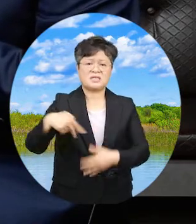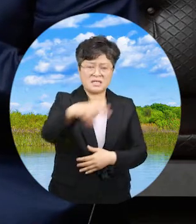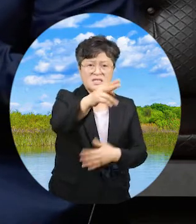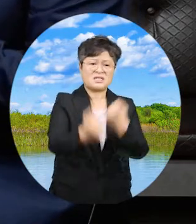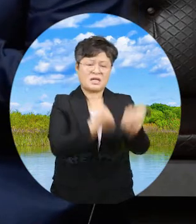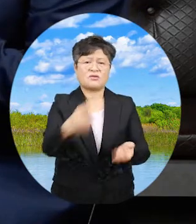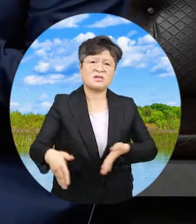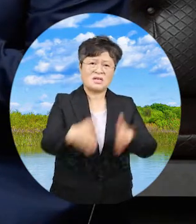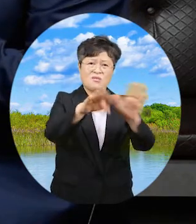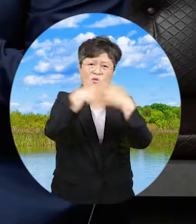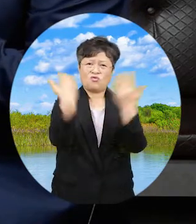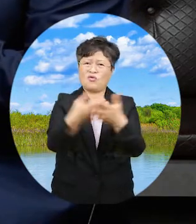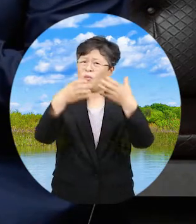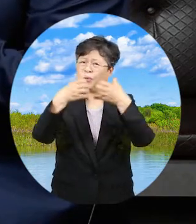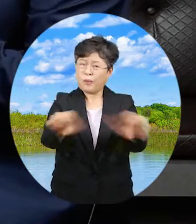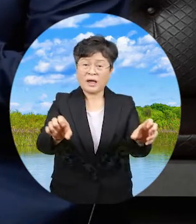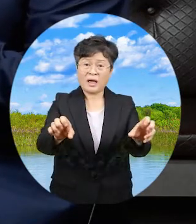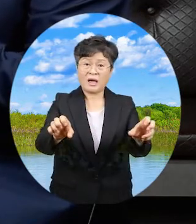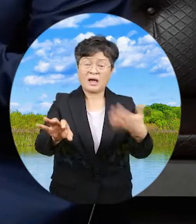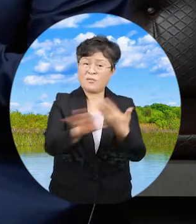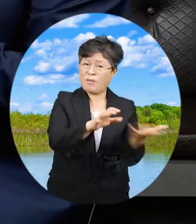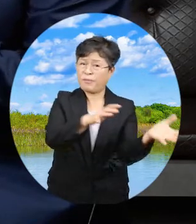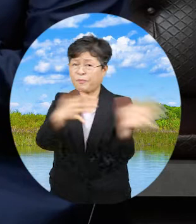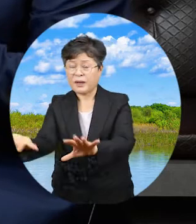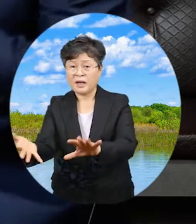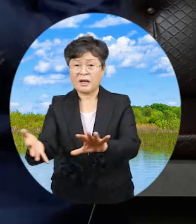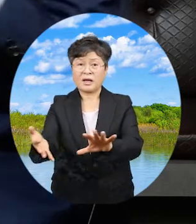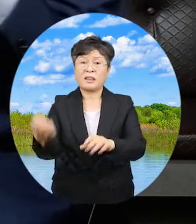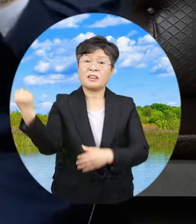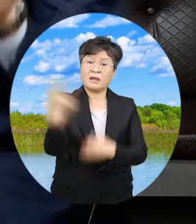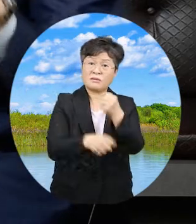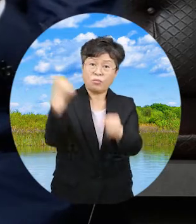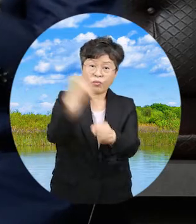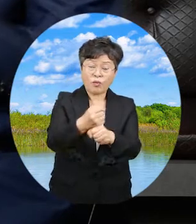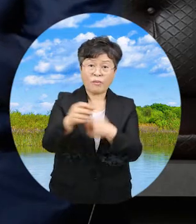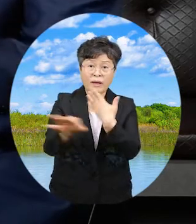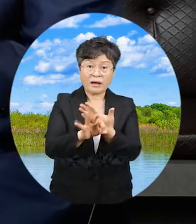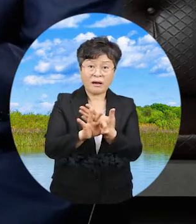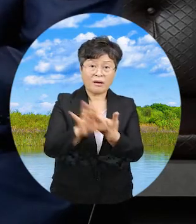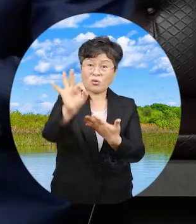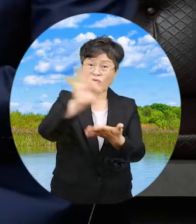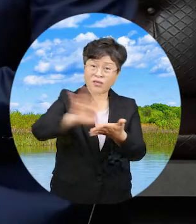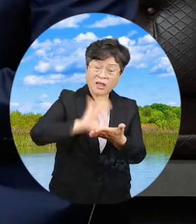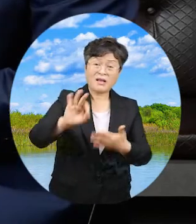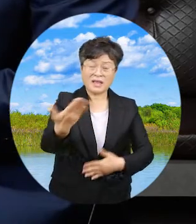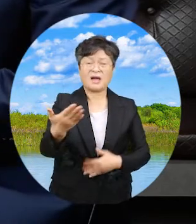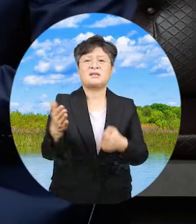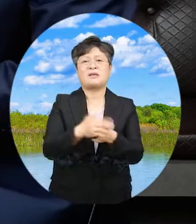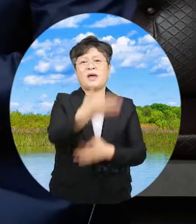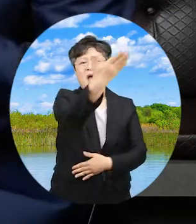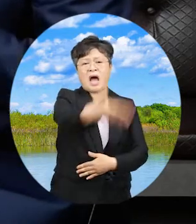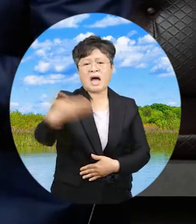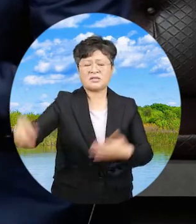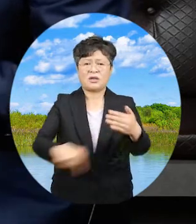해서 활동했던 시민단체랑 같이 했던 그런 활동이나 이런 건 예. 뭐가 있을까요? 왜냐면 예. 이제 산책로만 있는 게 아니고 예. 이제는